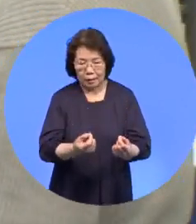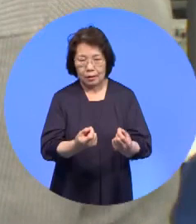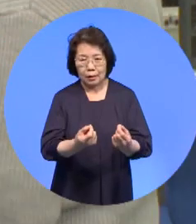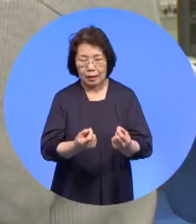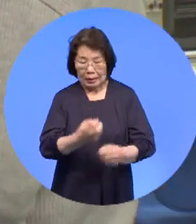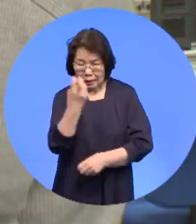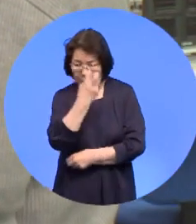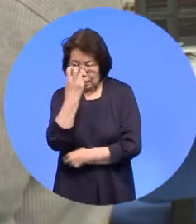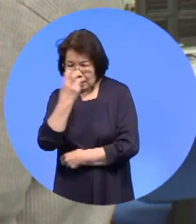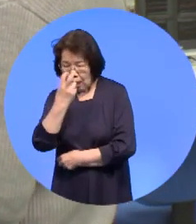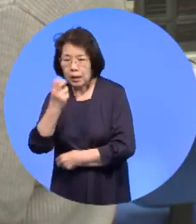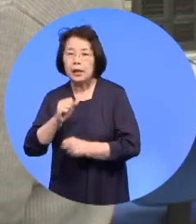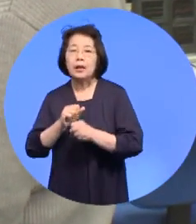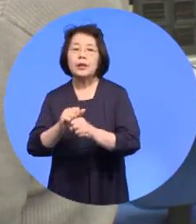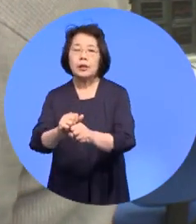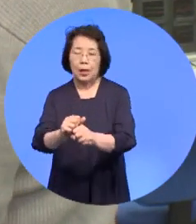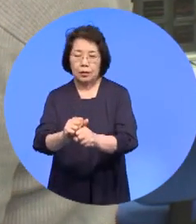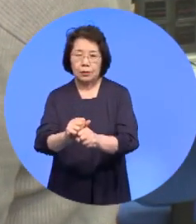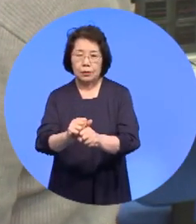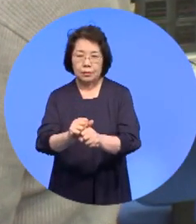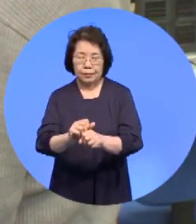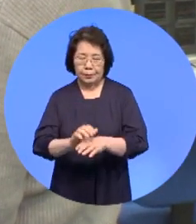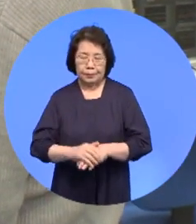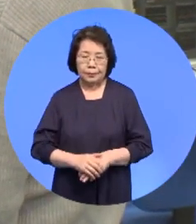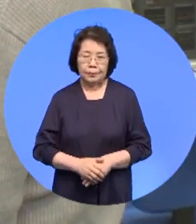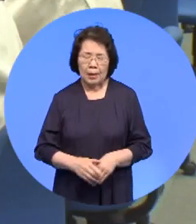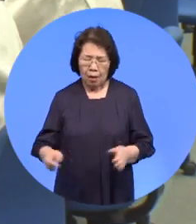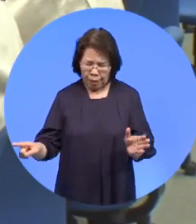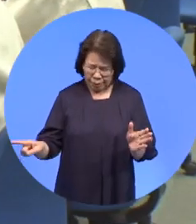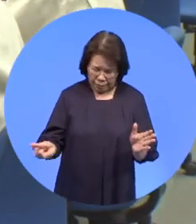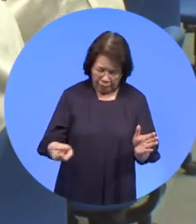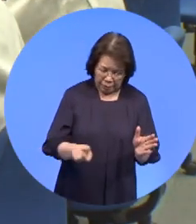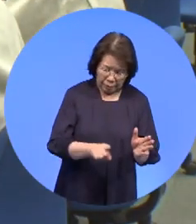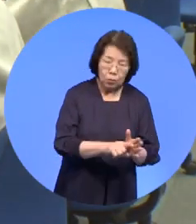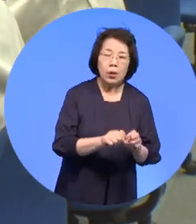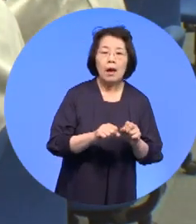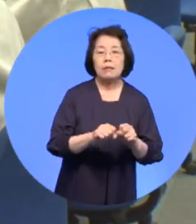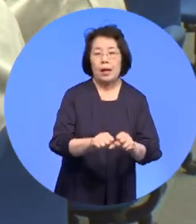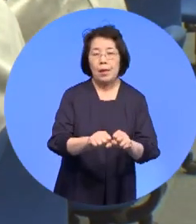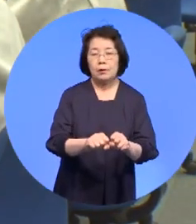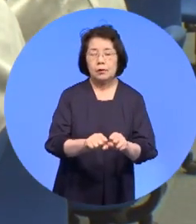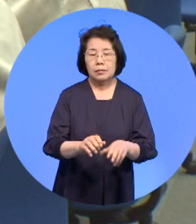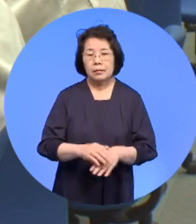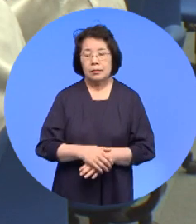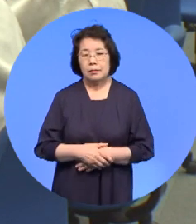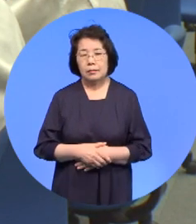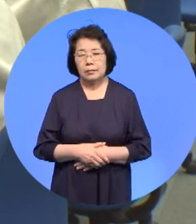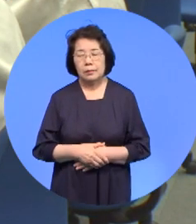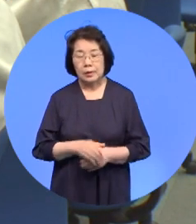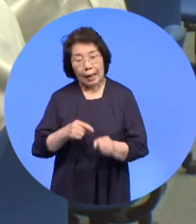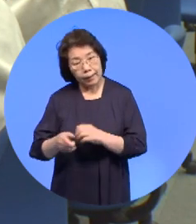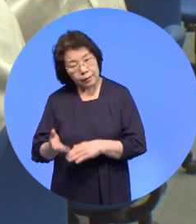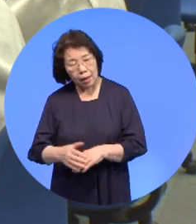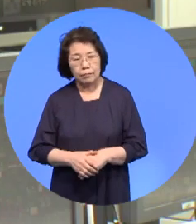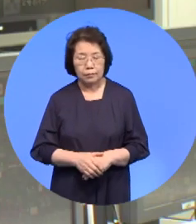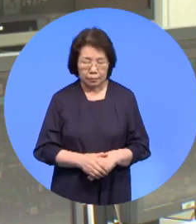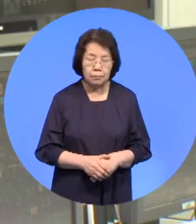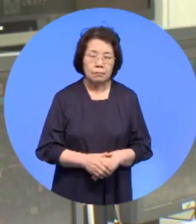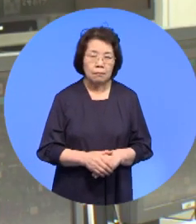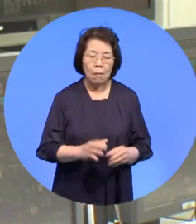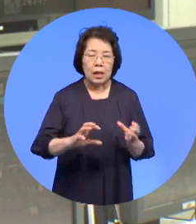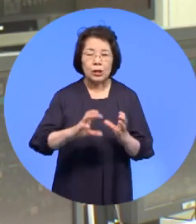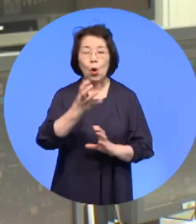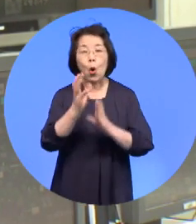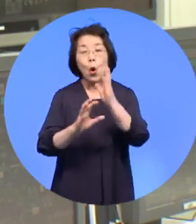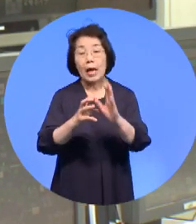でスイカ制御しているので24時間必ず誰か言ってて小泉ほしい混ぜて焼却労働